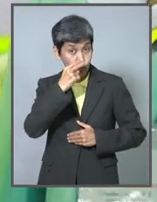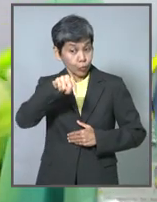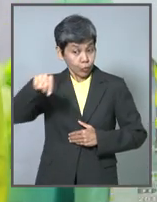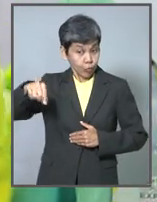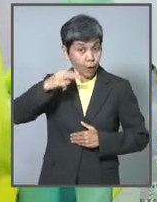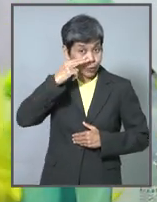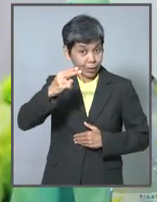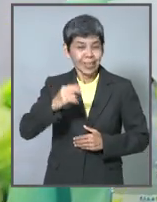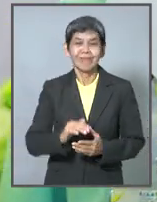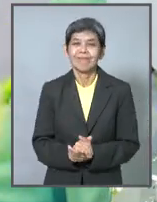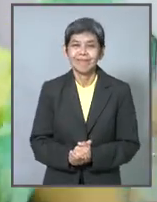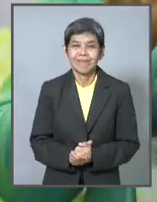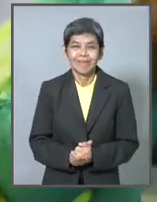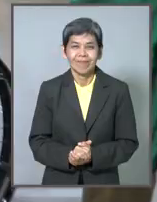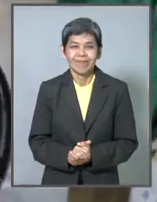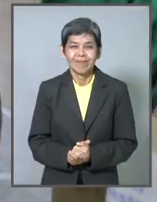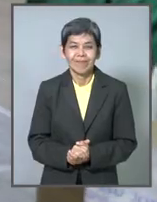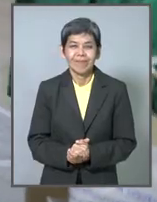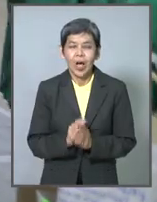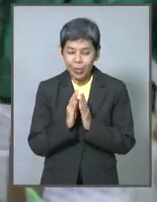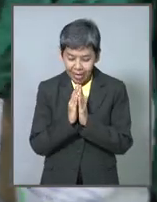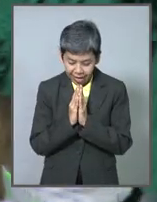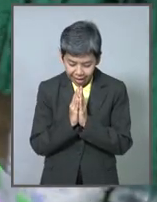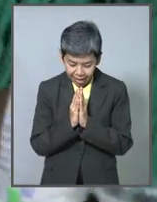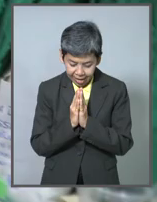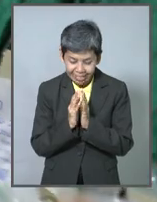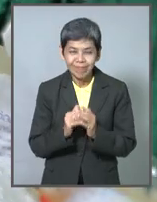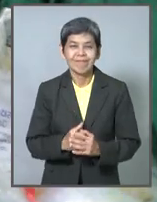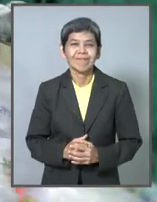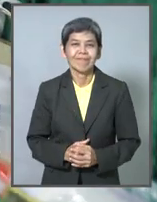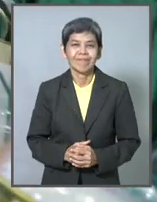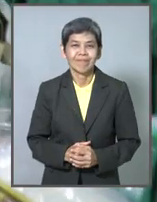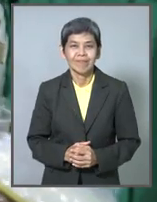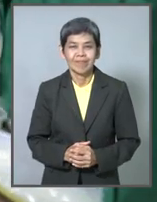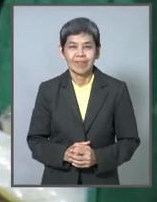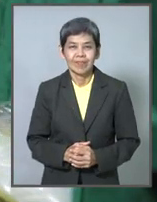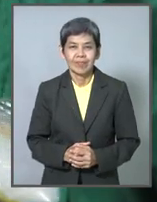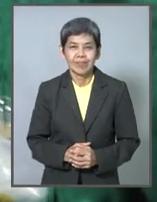ะครับไปชมกันที่บูธต่อไปเลยครับ ค่ะ ขอบคุณครับ ขอบคุณนะคะขอบคุณมากเลยทุกคนนะคะ